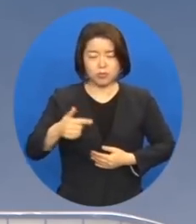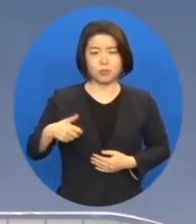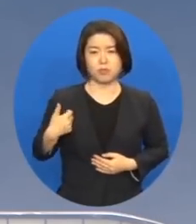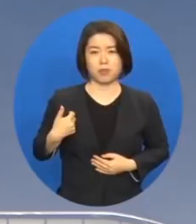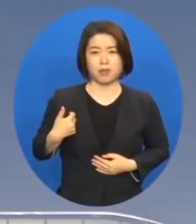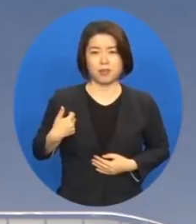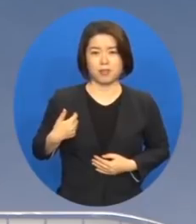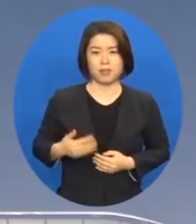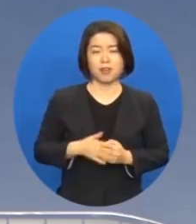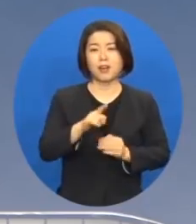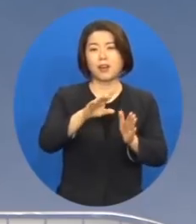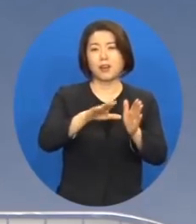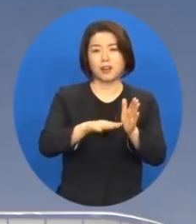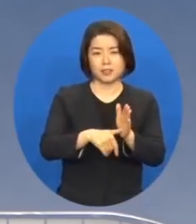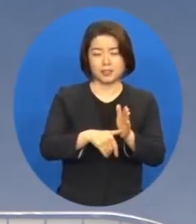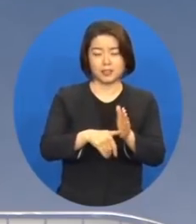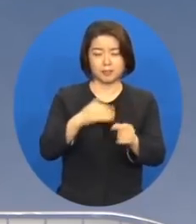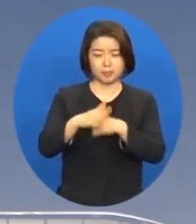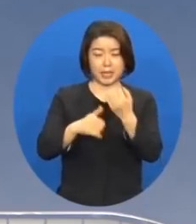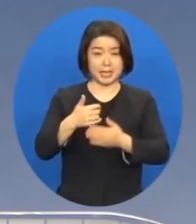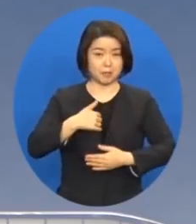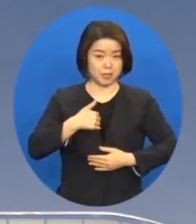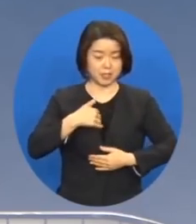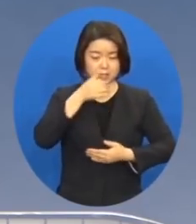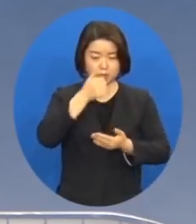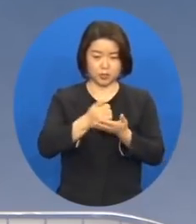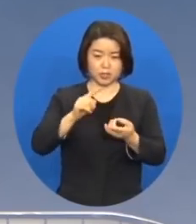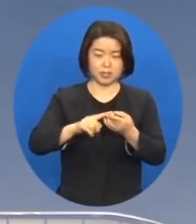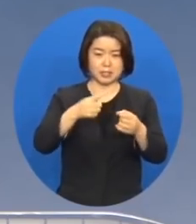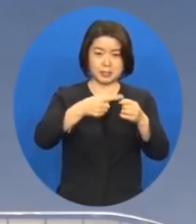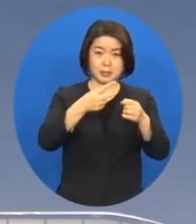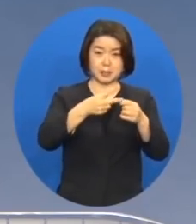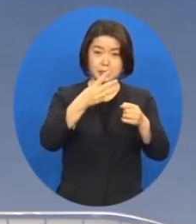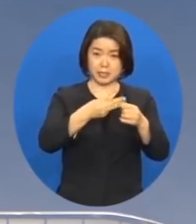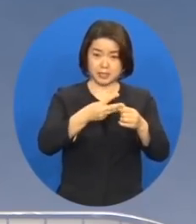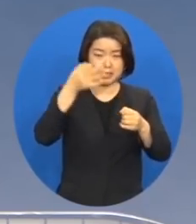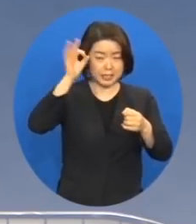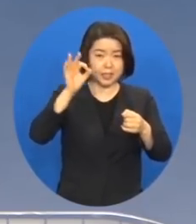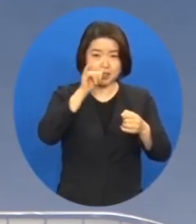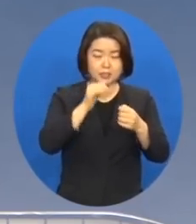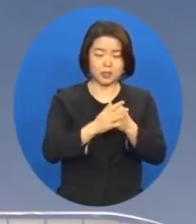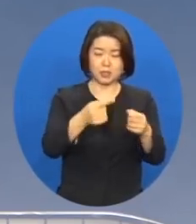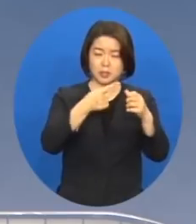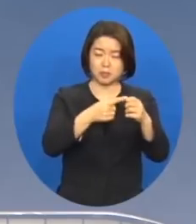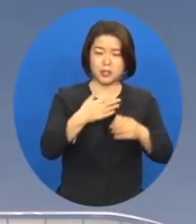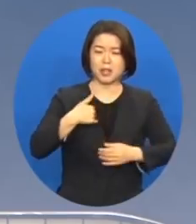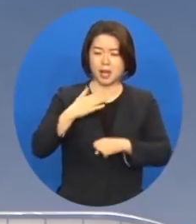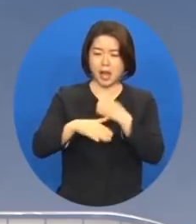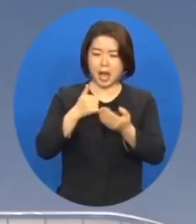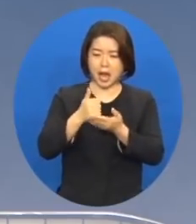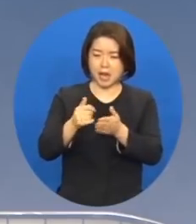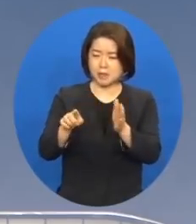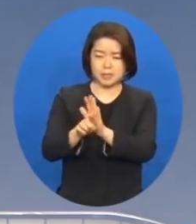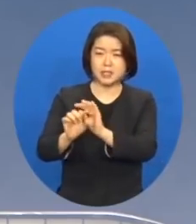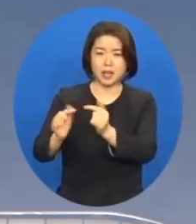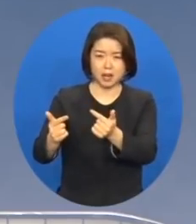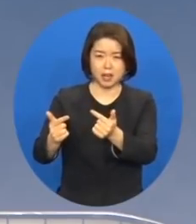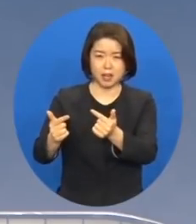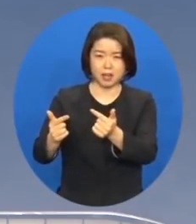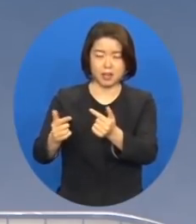그때 하나님이 저에게 제 죄에 대해서 세 가지를 깨닫게 하셨어요. 첫 번째는 제가 진짜 하나님을 믿고 있지 않았다는